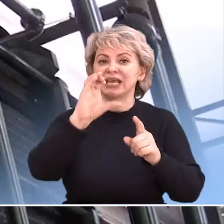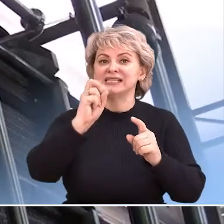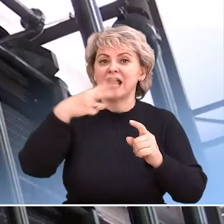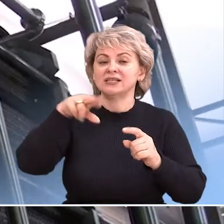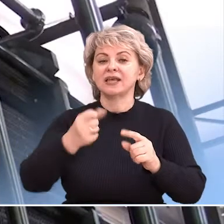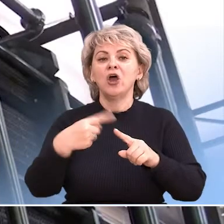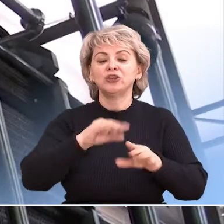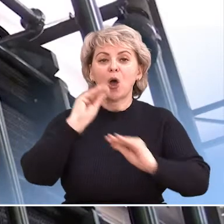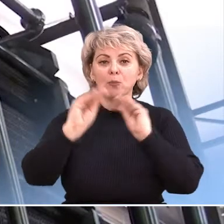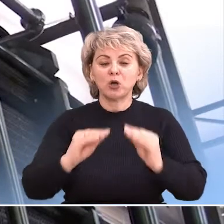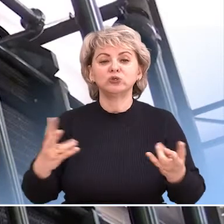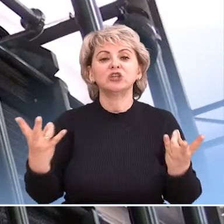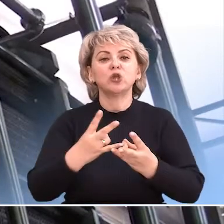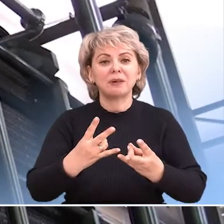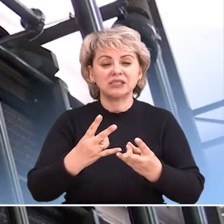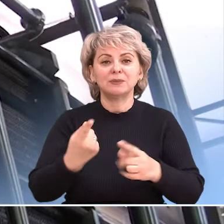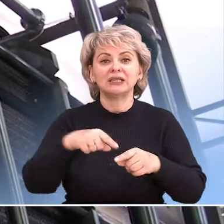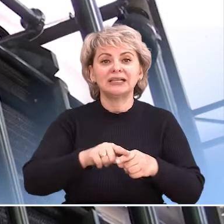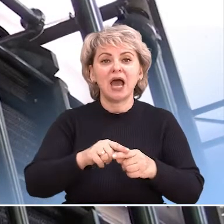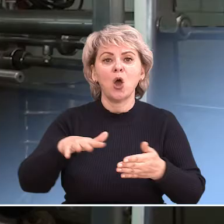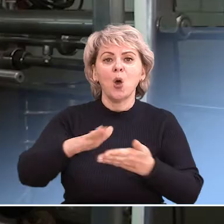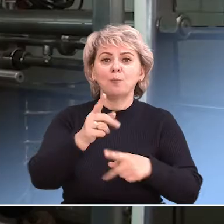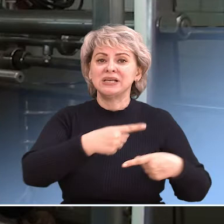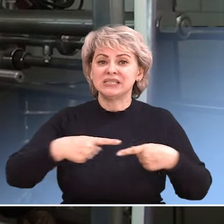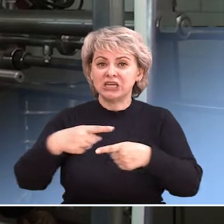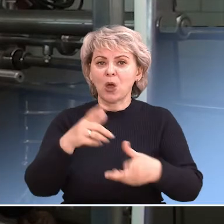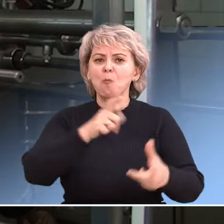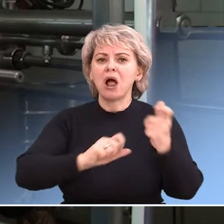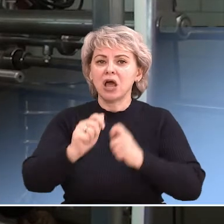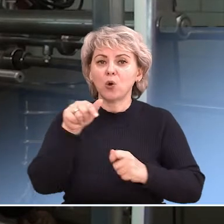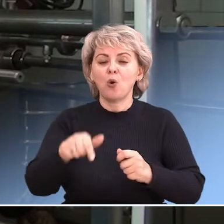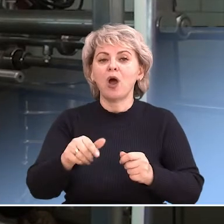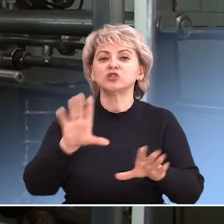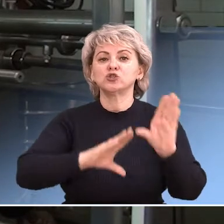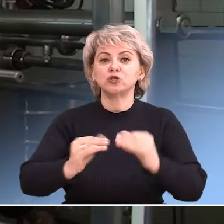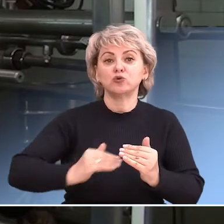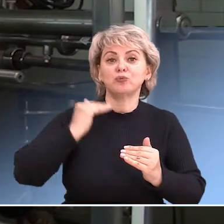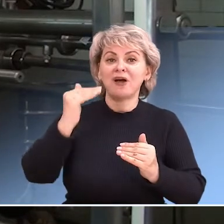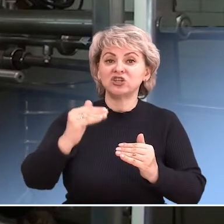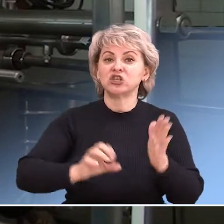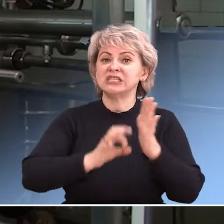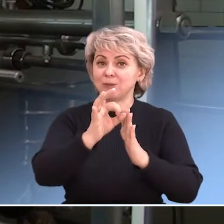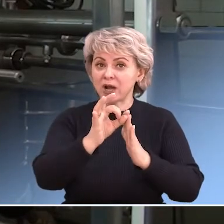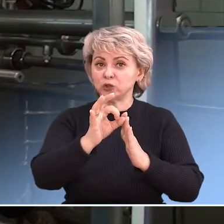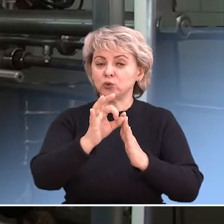и техники в Сальске. Это оборудование необходимо для пастеризации молока. Оно за счет